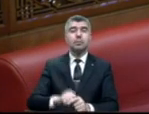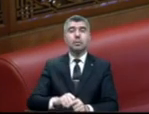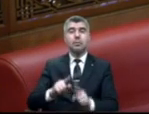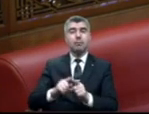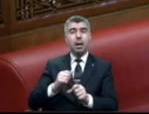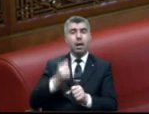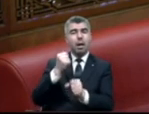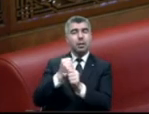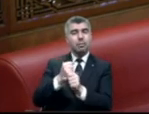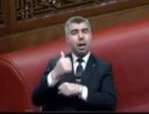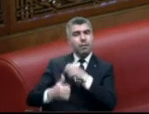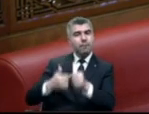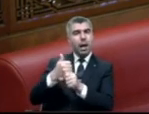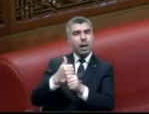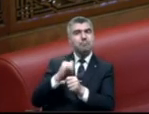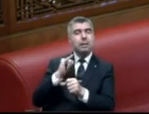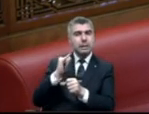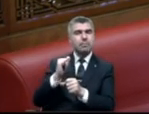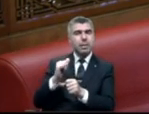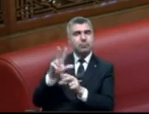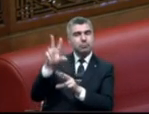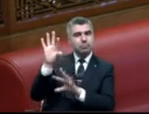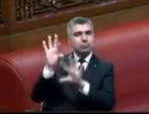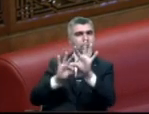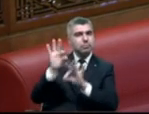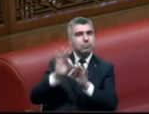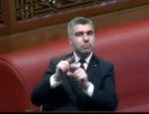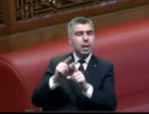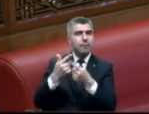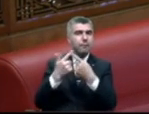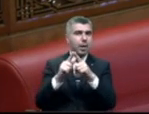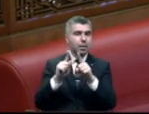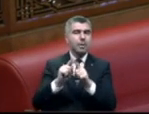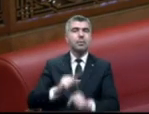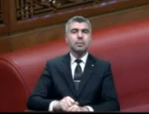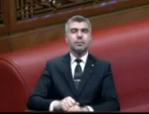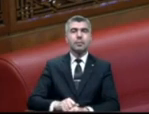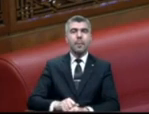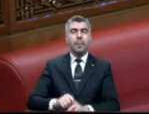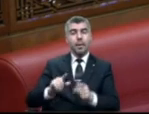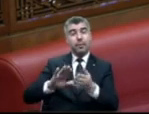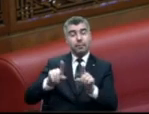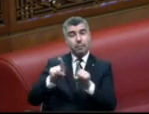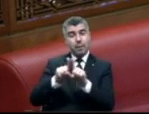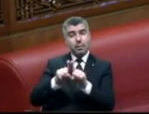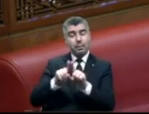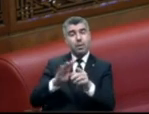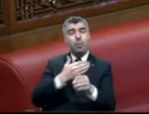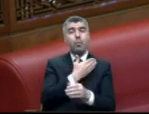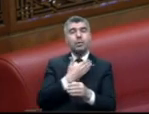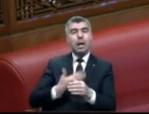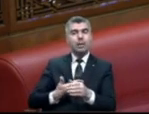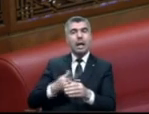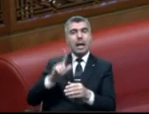تعمل سنويا على توظيف كفاءات مغربية متوسطة وعالية التكوين في عدة ميادين اقتصادية. وفي هذا الصدد تم تعيين